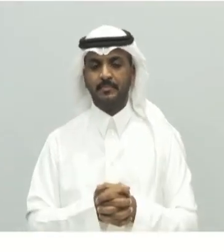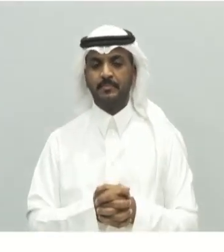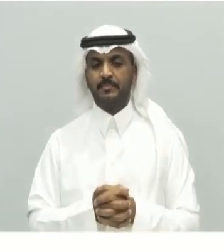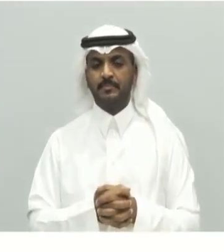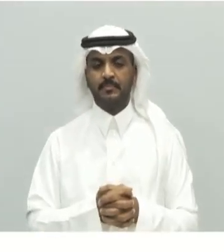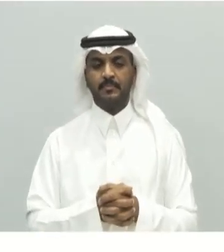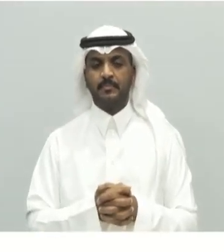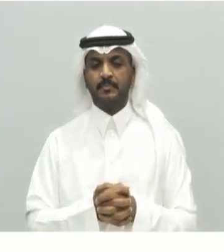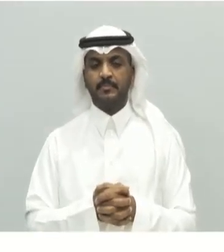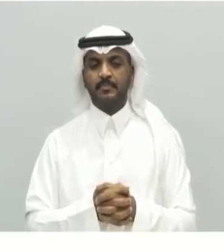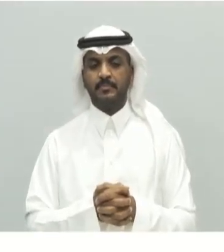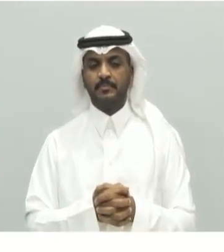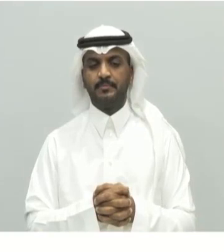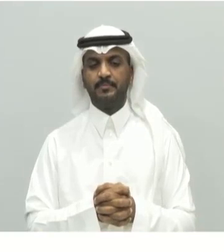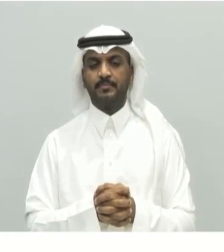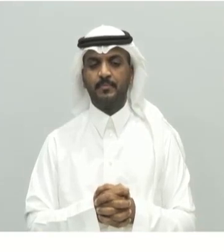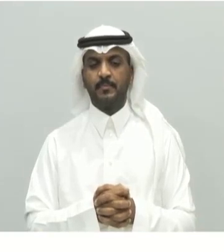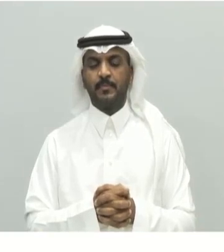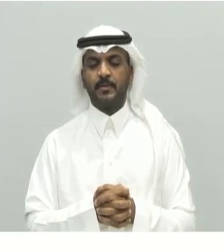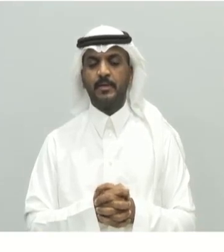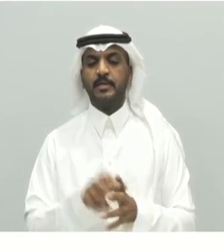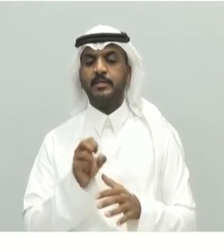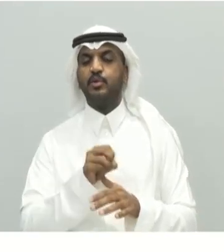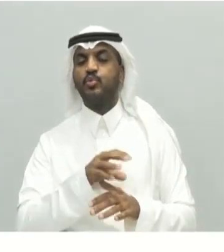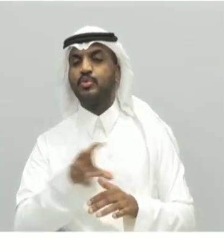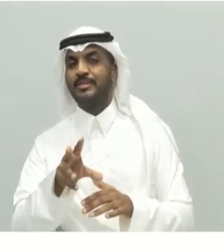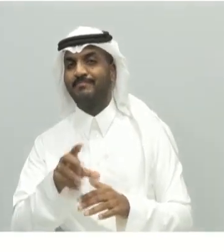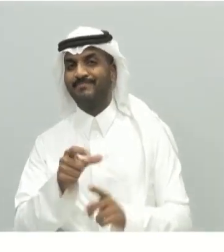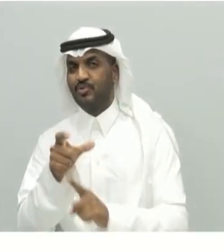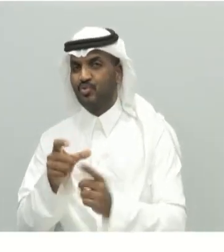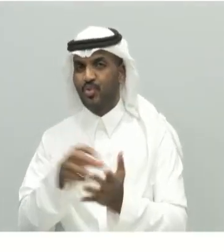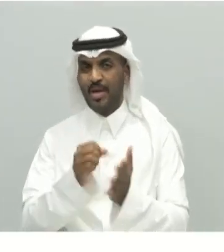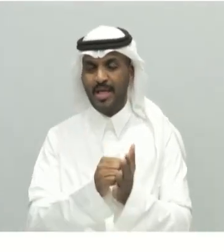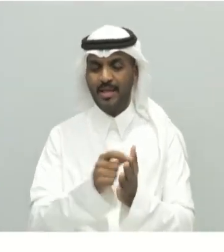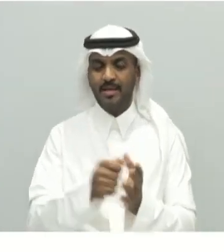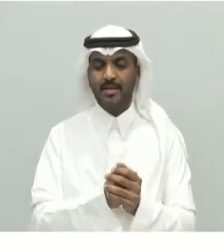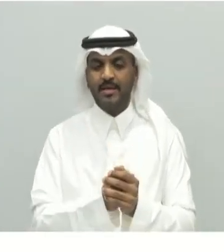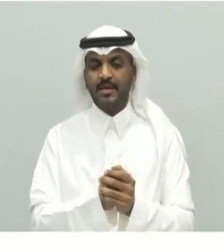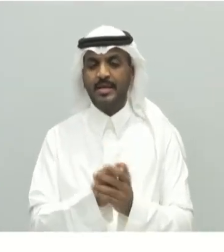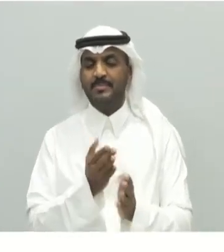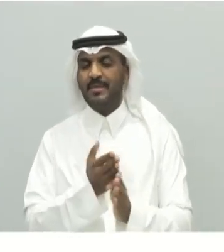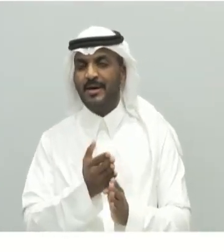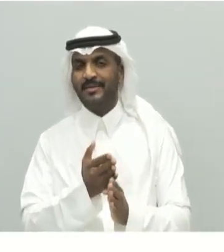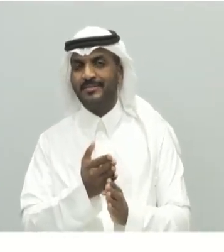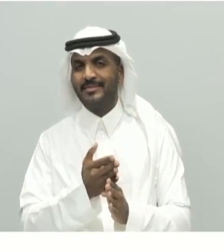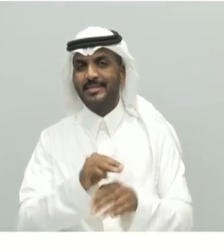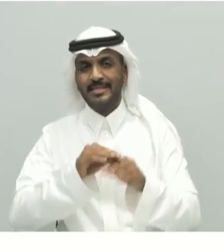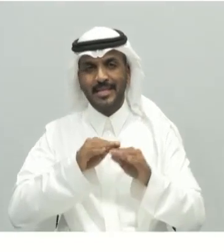السكان الى المساحه توزيع السكان حسب انماط